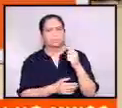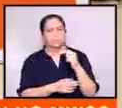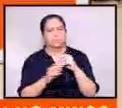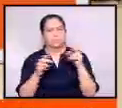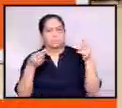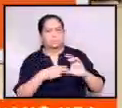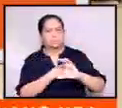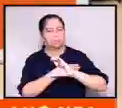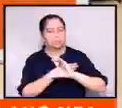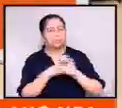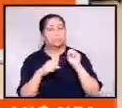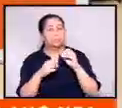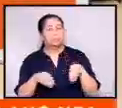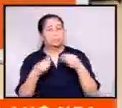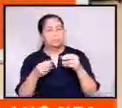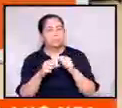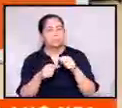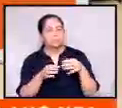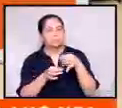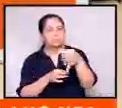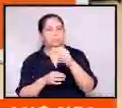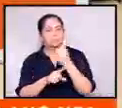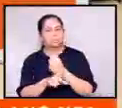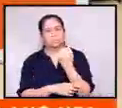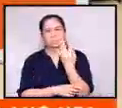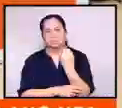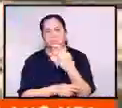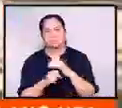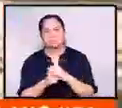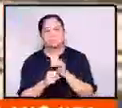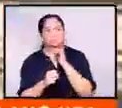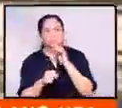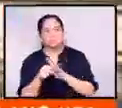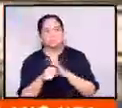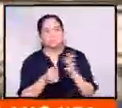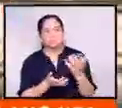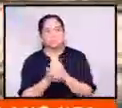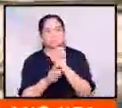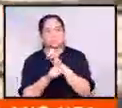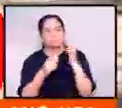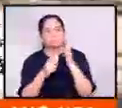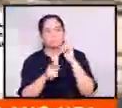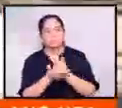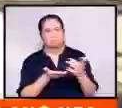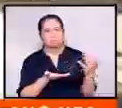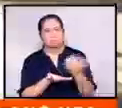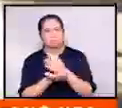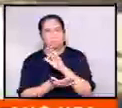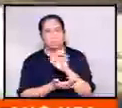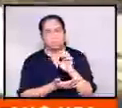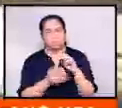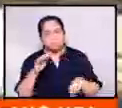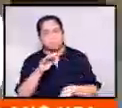sa kontraktor. Kaya nagbigay na ito ng palugit hanggang April 15. Hindi naman sapat ang nakolekt ang environmental garbage collection fees